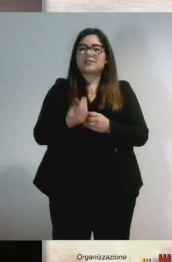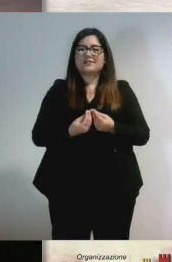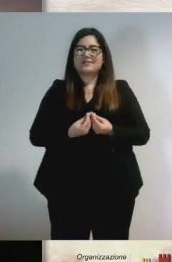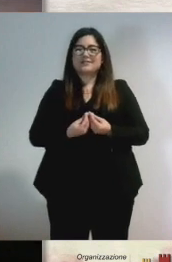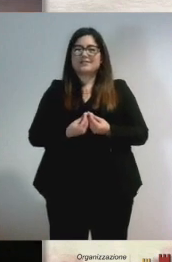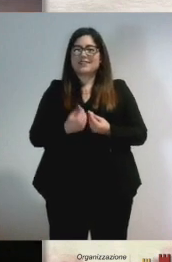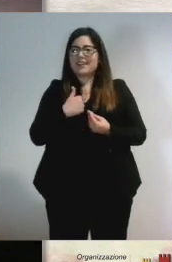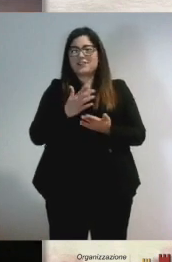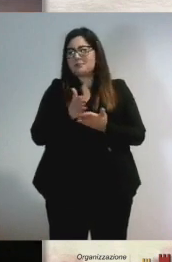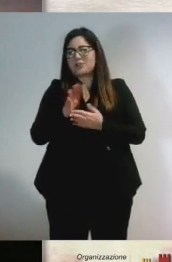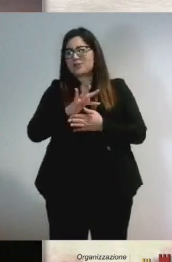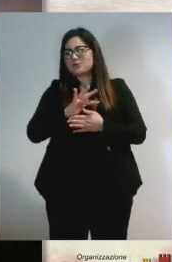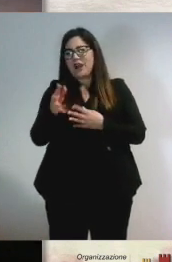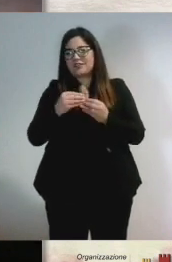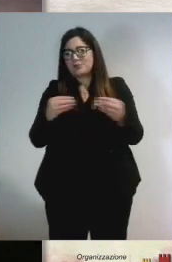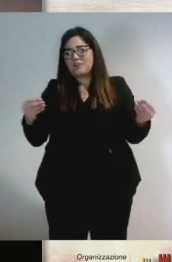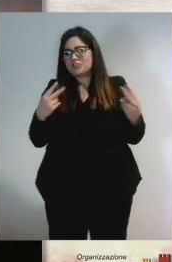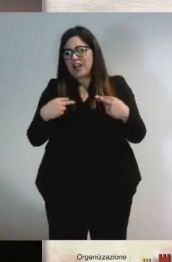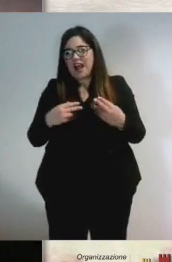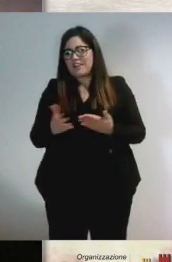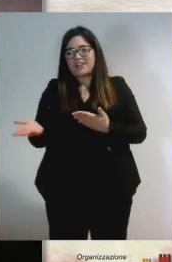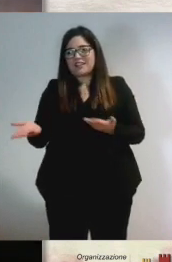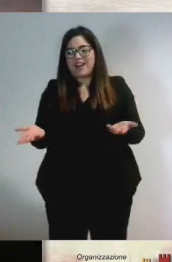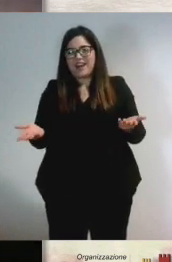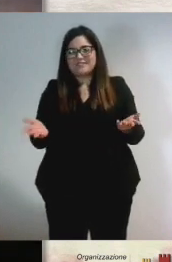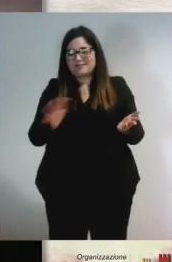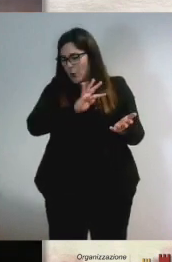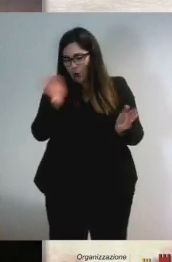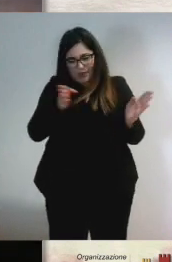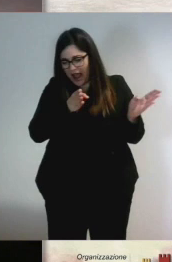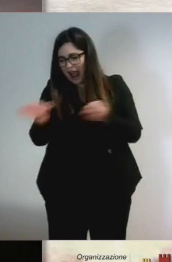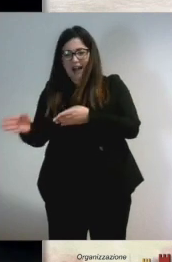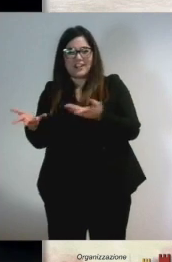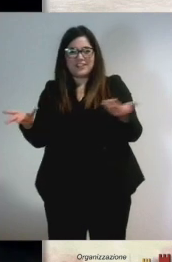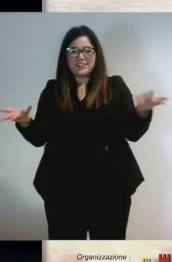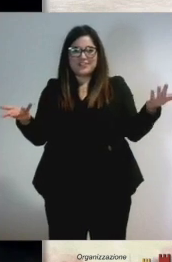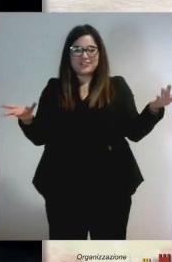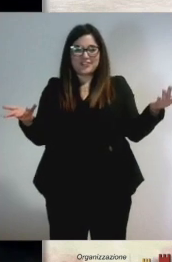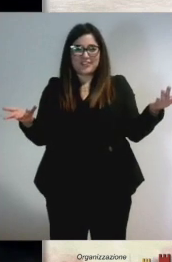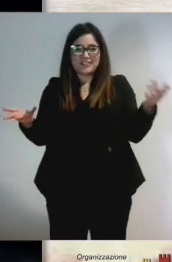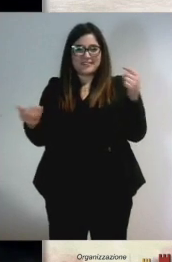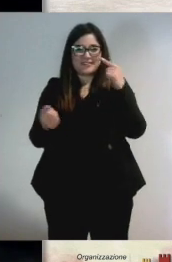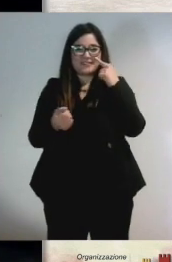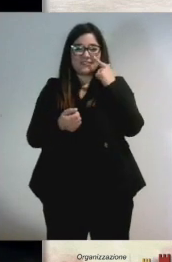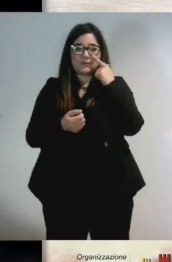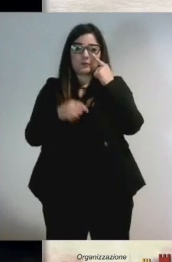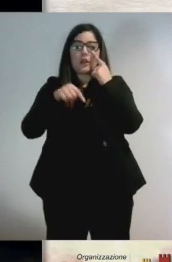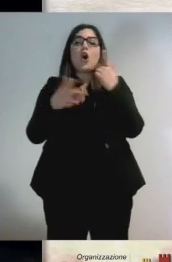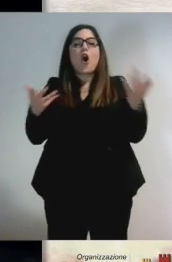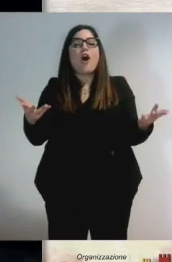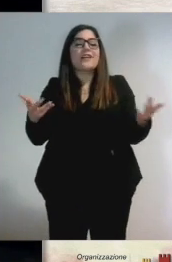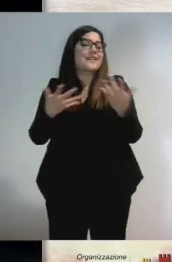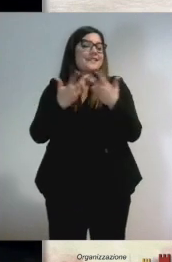percorso professionale di vita Cerco una una strada da qualche altra parte ora noi non è che vogliamo